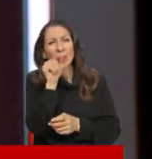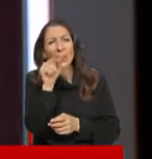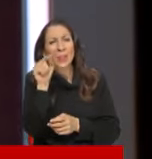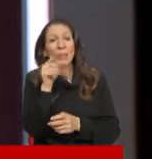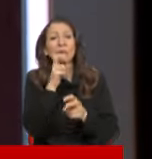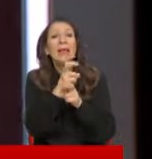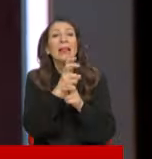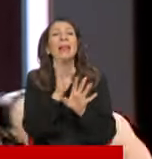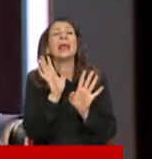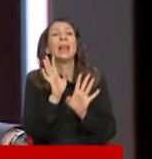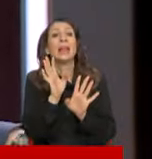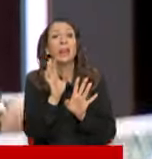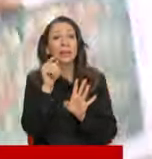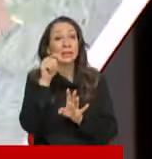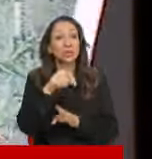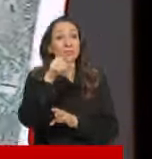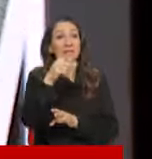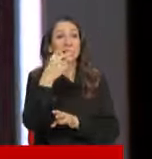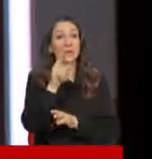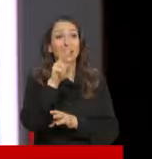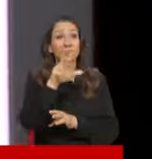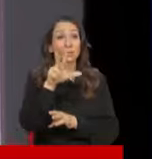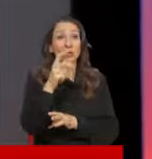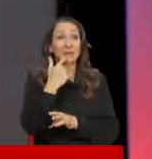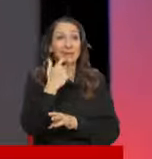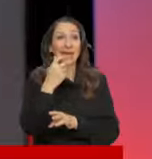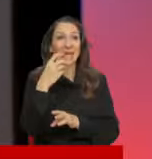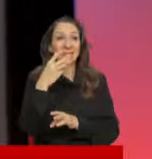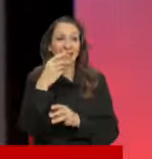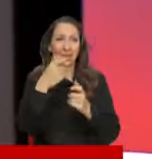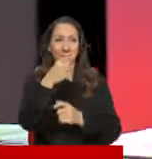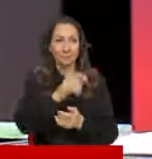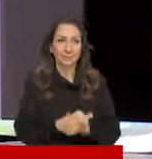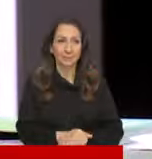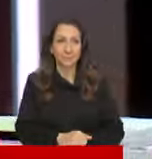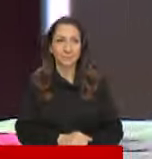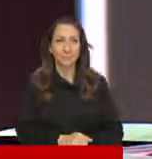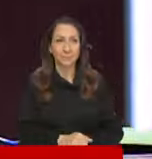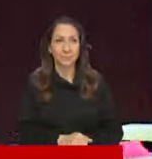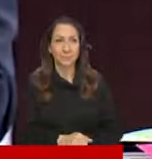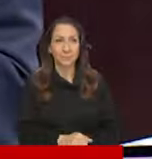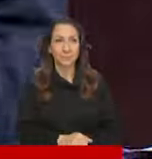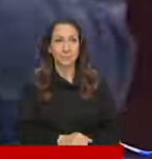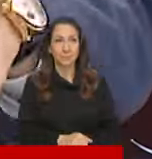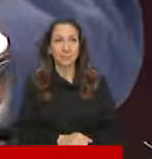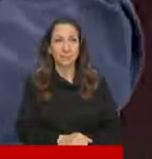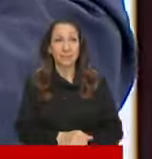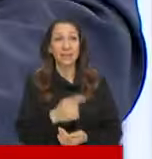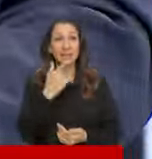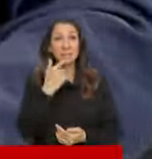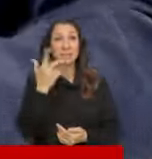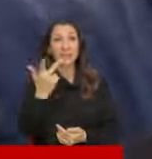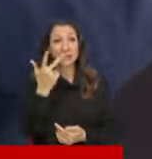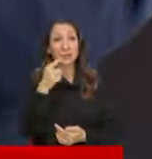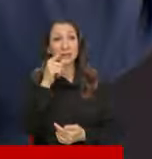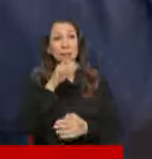Bunlar risk olmayan yapılar Evet Bu da 2023 yılı esenleri bakın kıpkırmızı olan